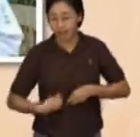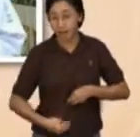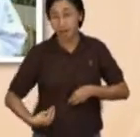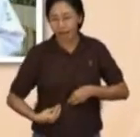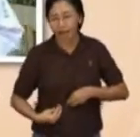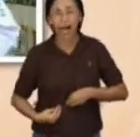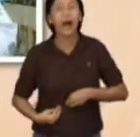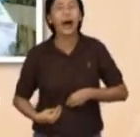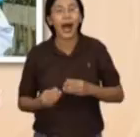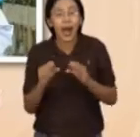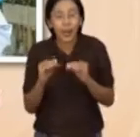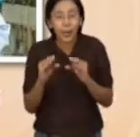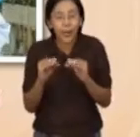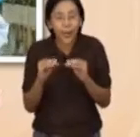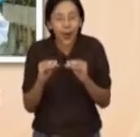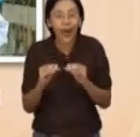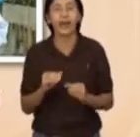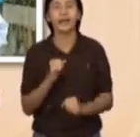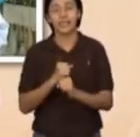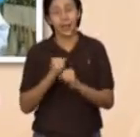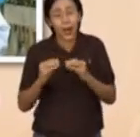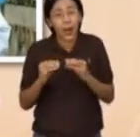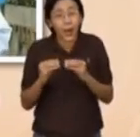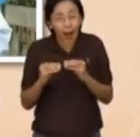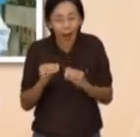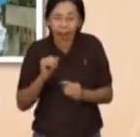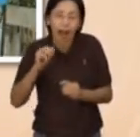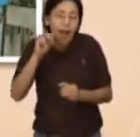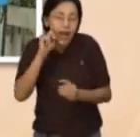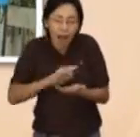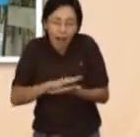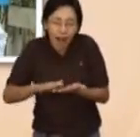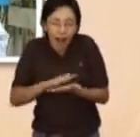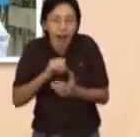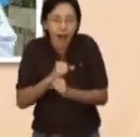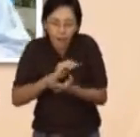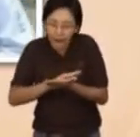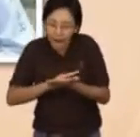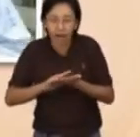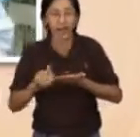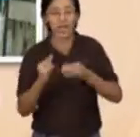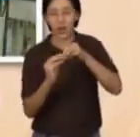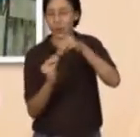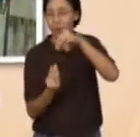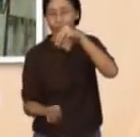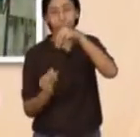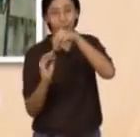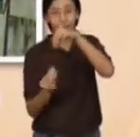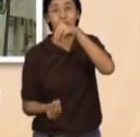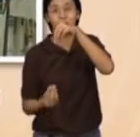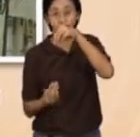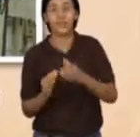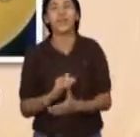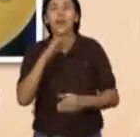นิ่มนะฮะเราก็มาลูดออกนะฮะลูดออกแล้วก็ล้างให้สะอาดเลยก็จะเหลือแต่ลักษณะของ